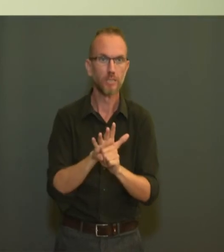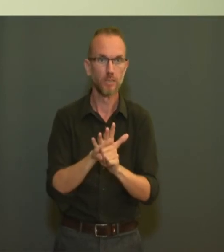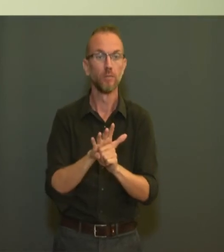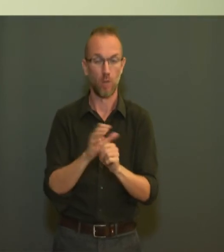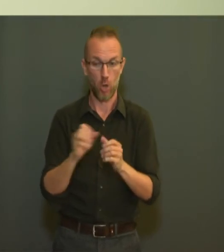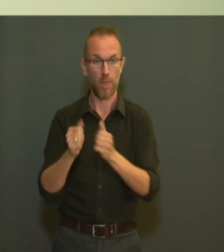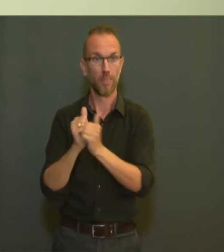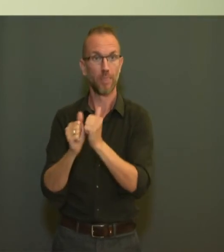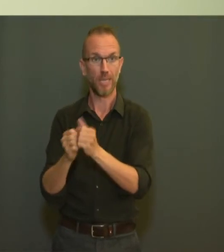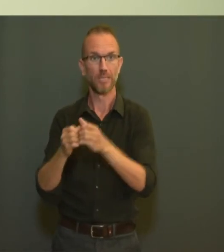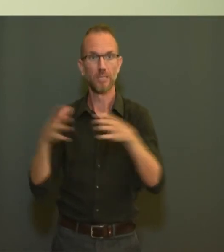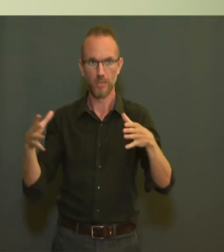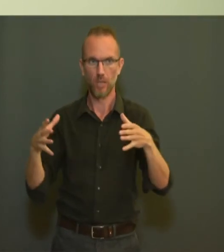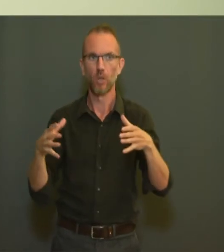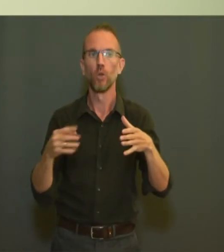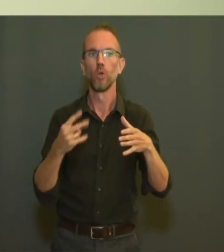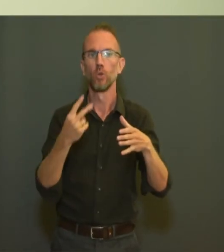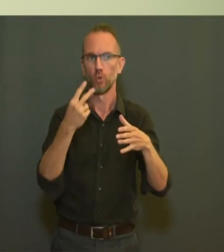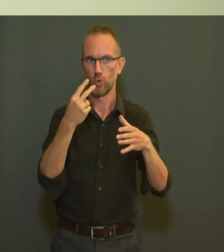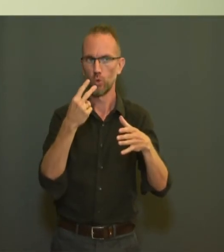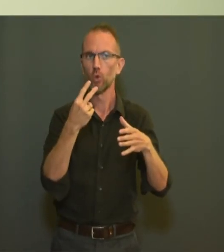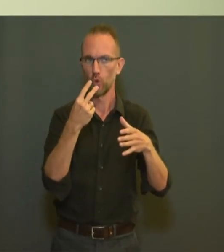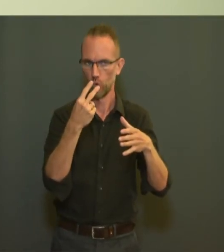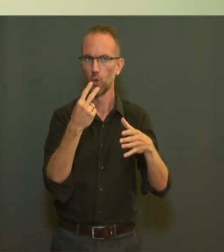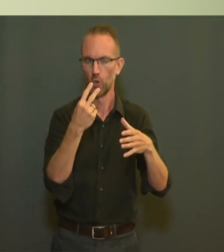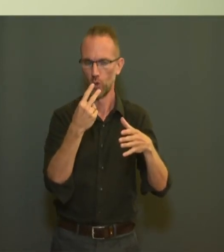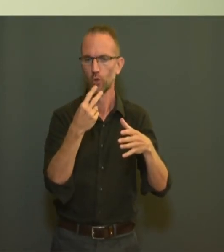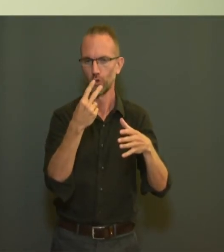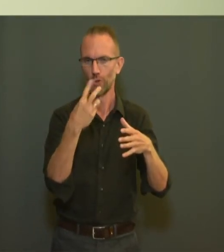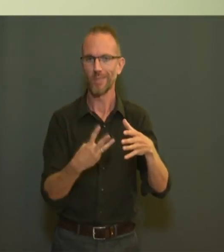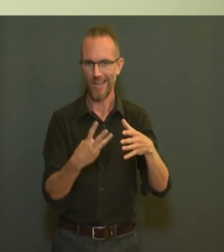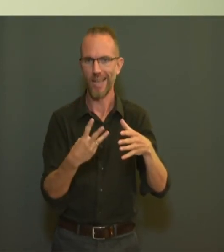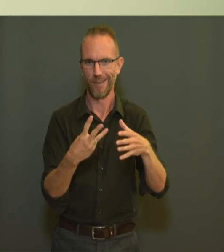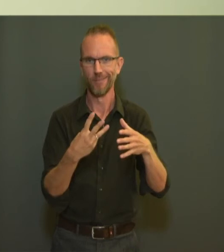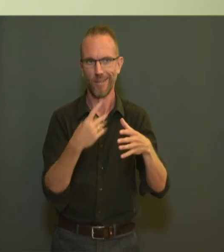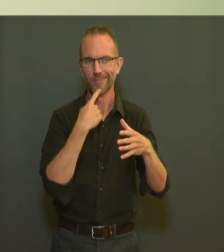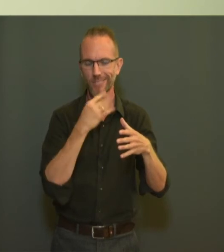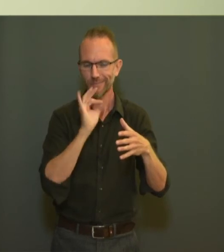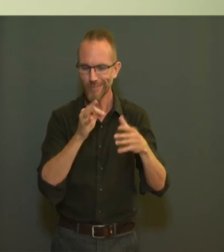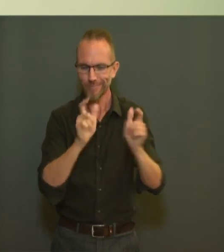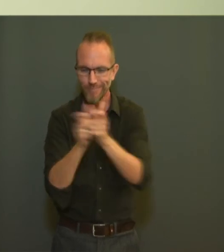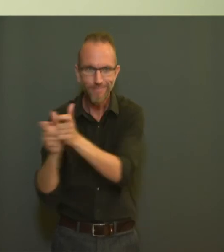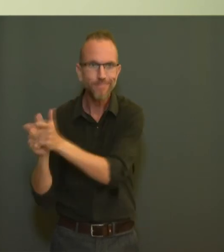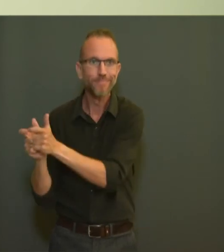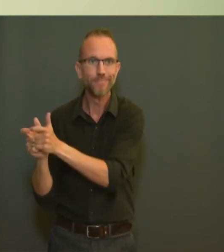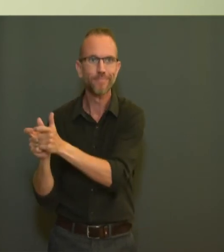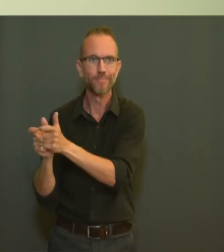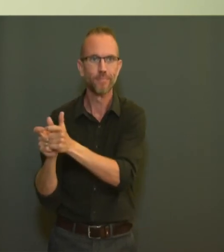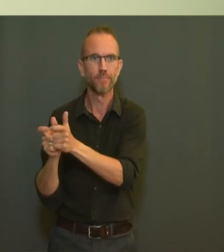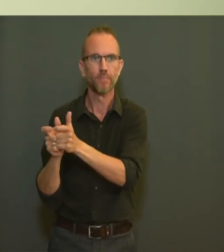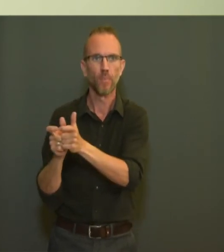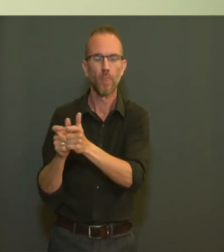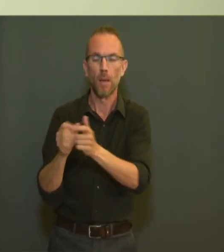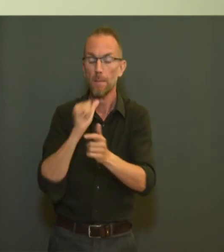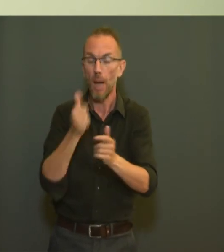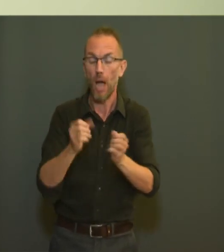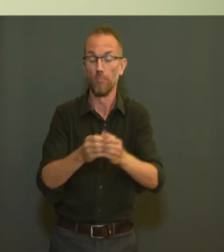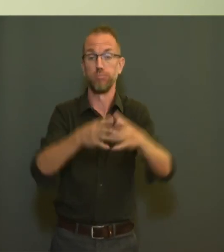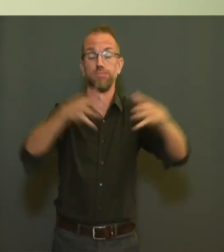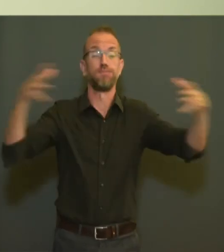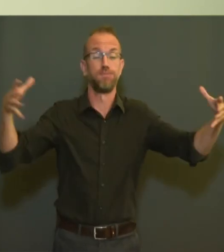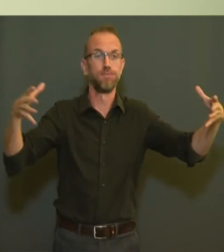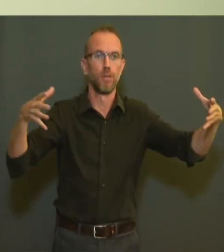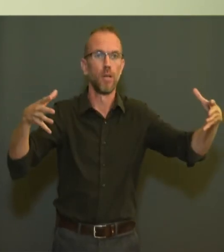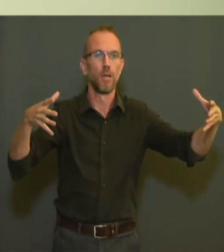tests étaient positifs. Ce qui n'est pas énormément, mais ce qui a permis ainsi, et c'est important cela, de diagnostiquer 900